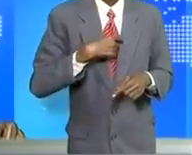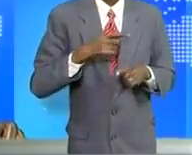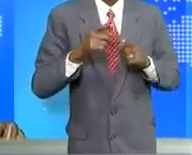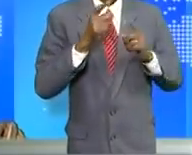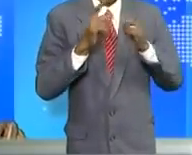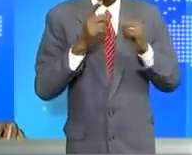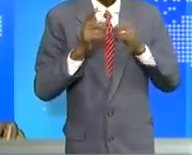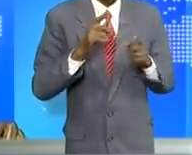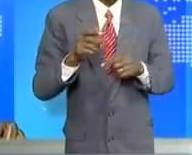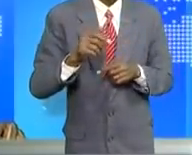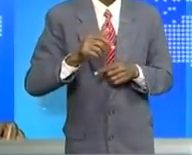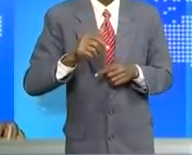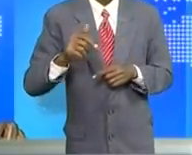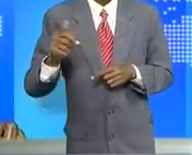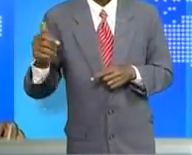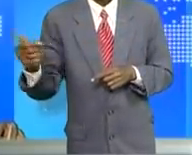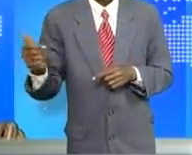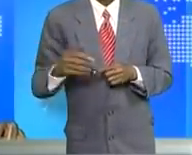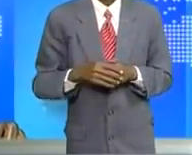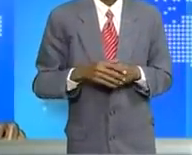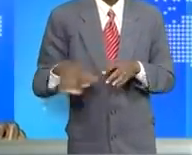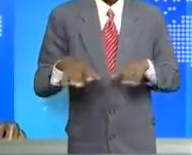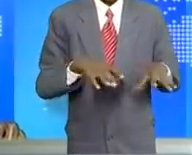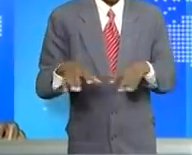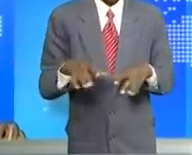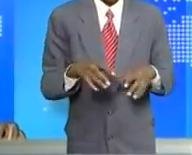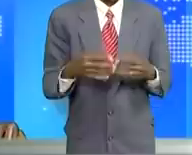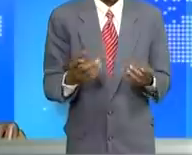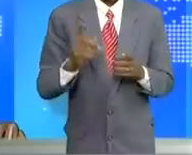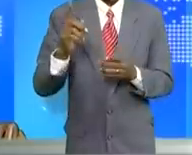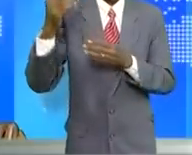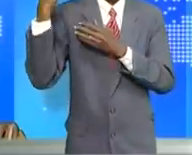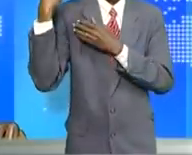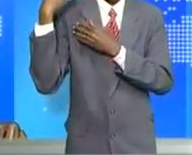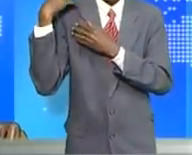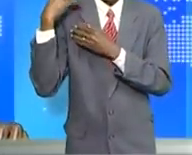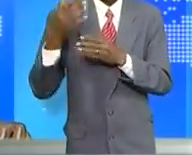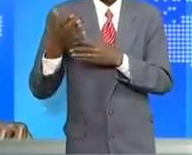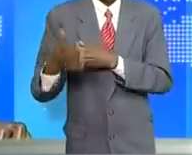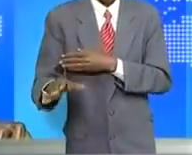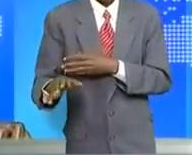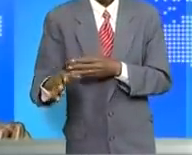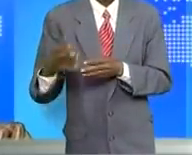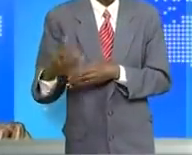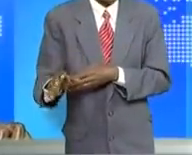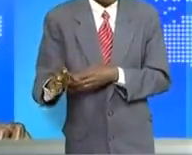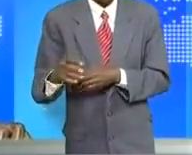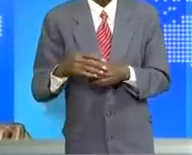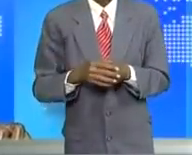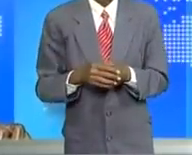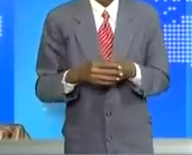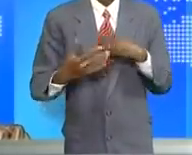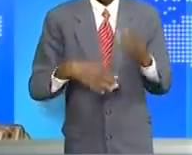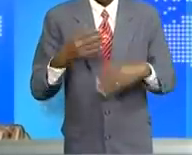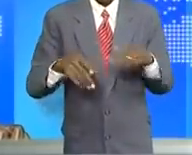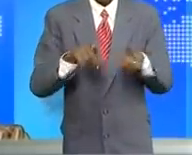Kaunda, décédé en juin à l'âge de 97 ans. Une disparition qui marque la fin d'une époque. La République démocratique du